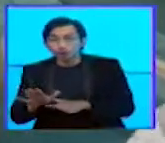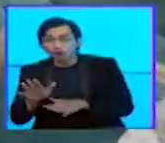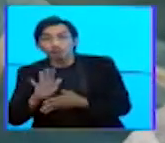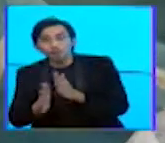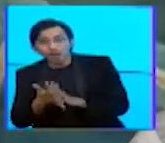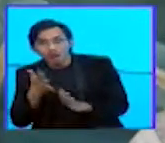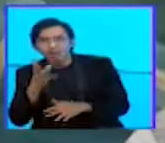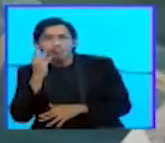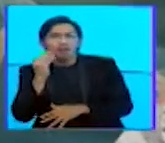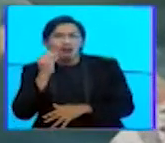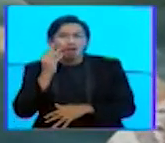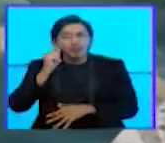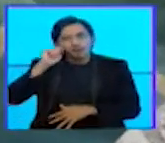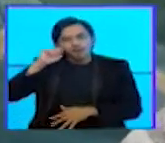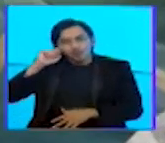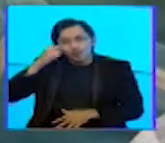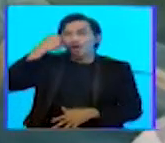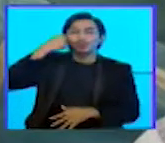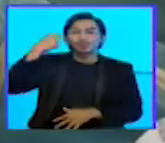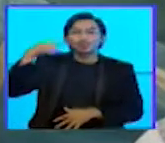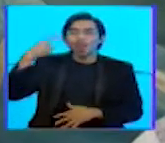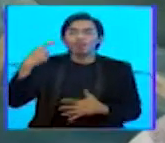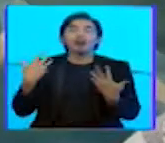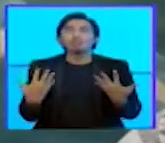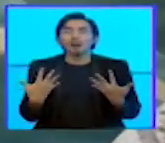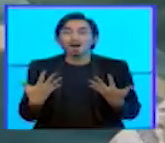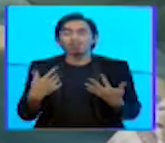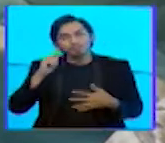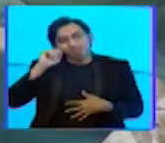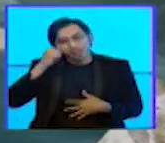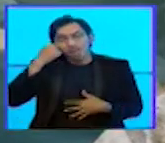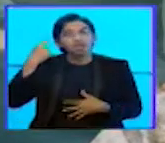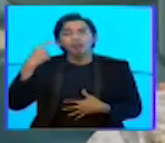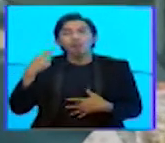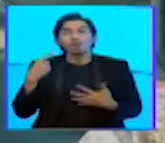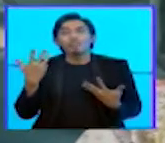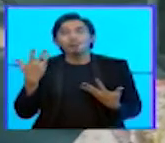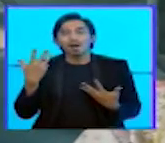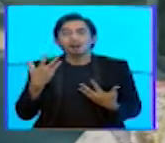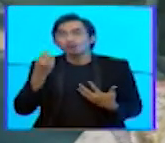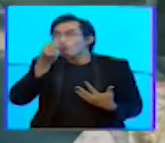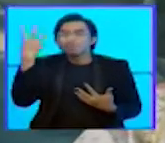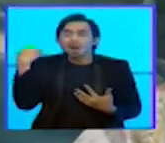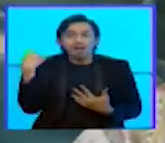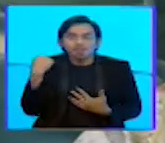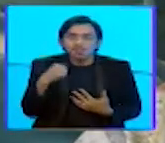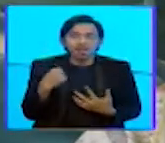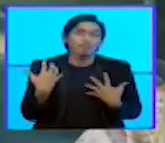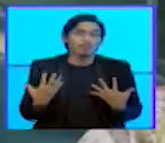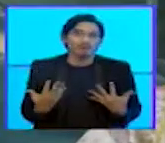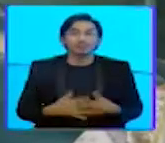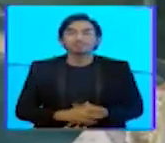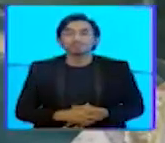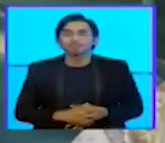yang paling memorable ya, yang paling nggak bisa dilupakan itu adalah saat